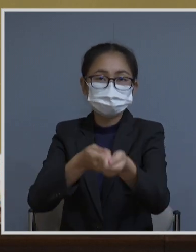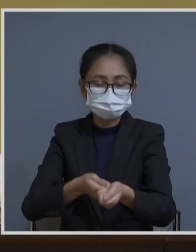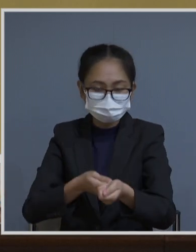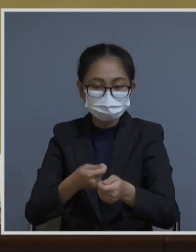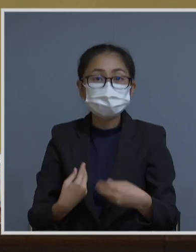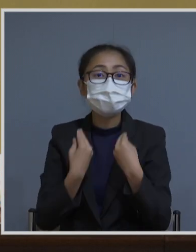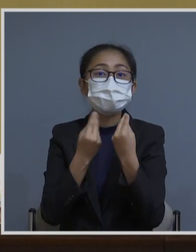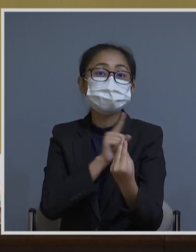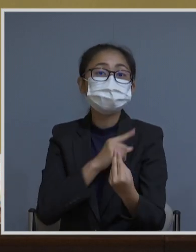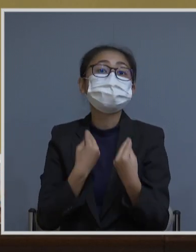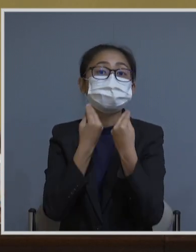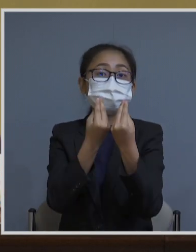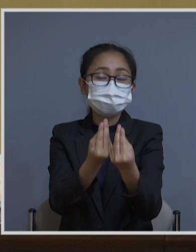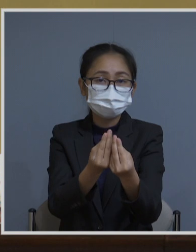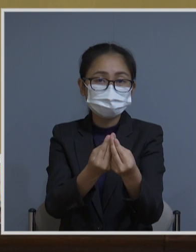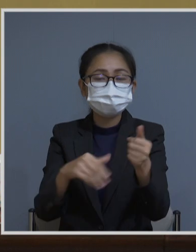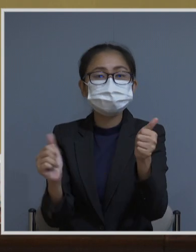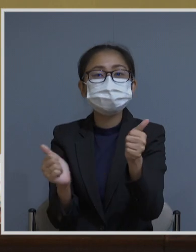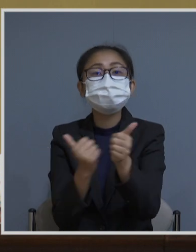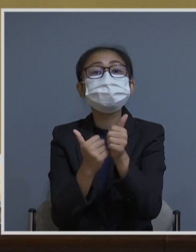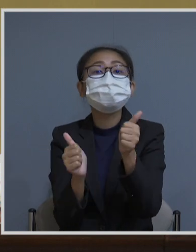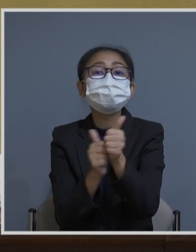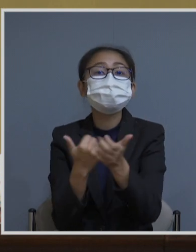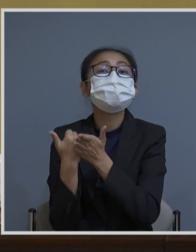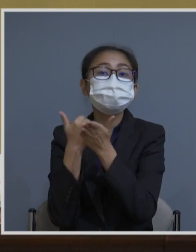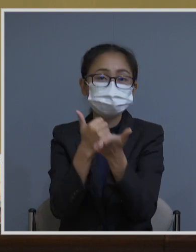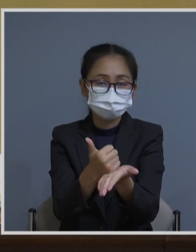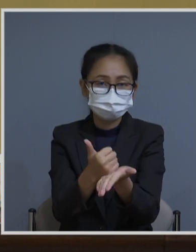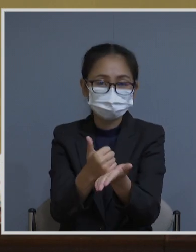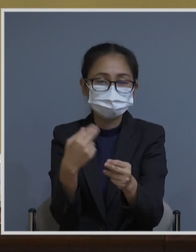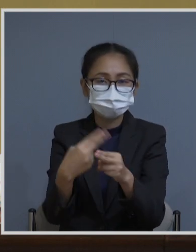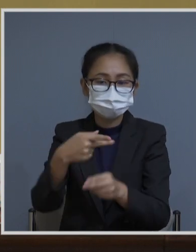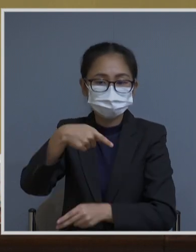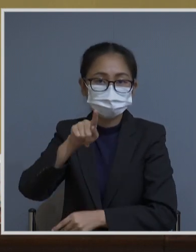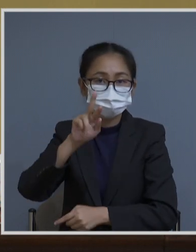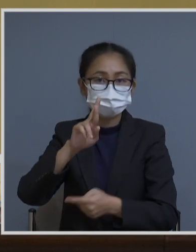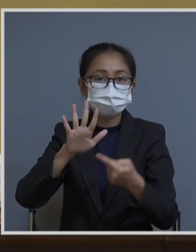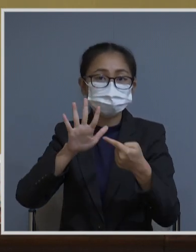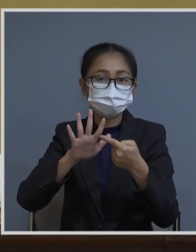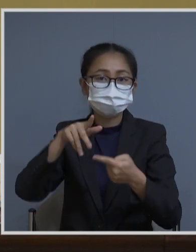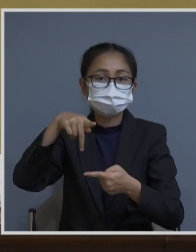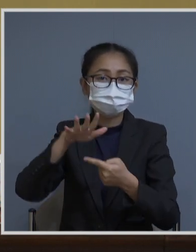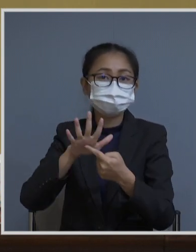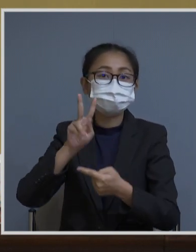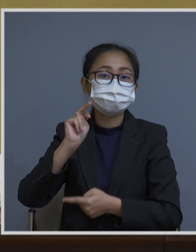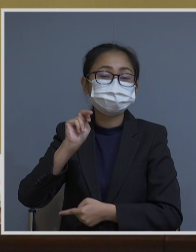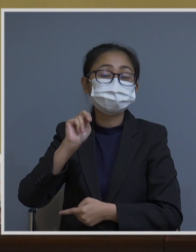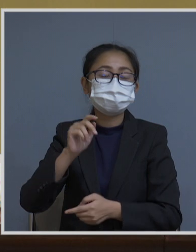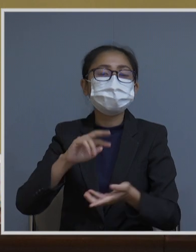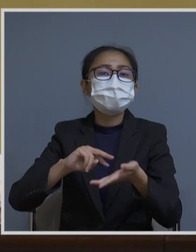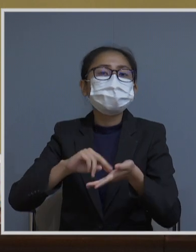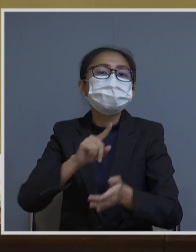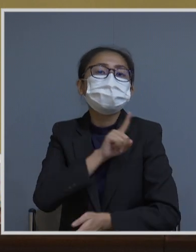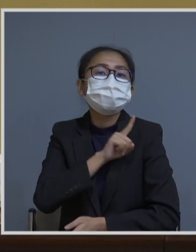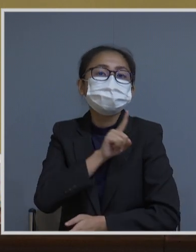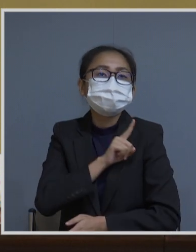ตรีช่วยว่าการกระทรวงเกษตรและสหกรณ์คือท่านประภัตรโพธสุธนนะครับเป็นผู้ตอบชี้แจง